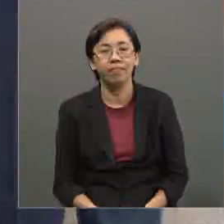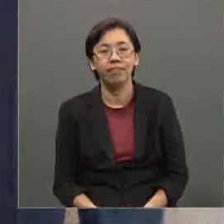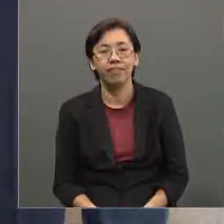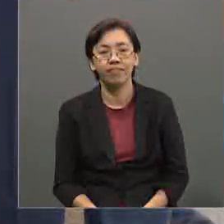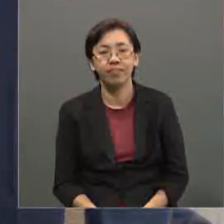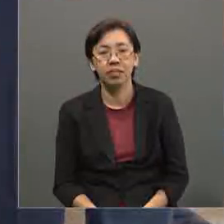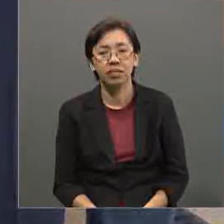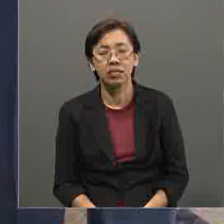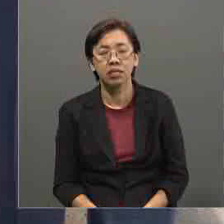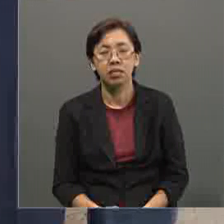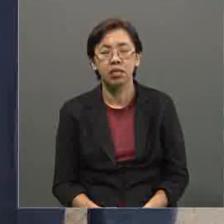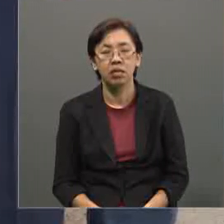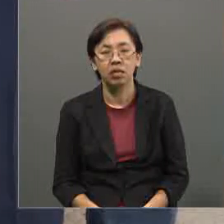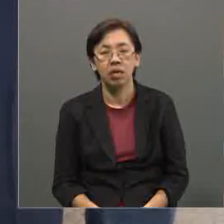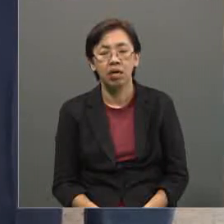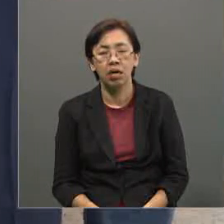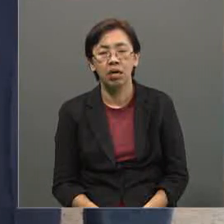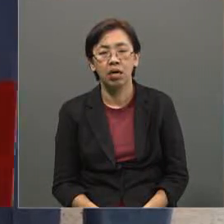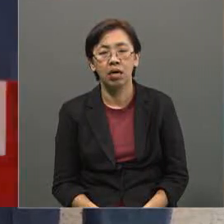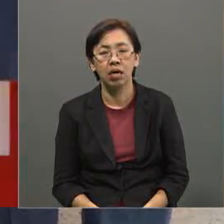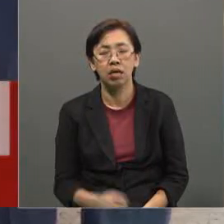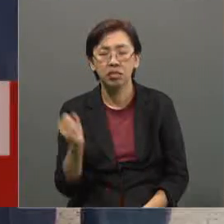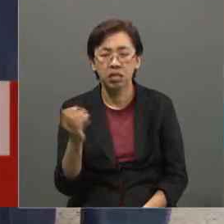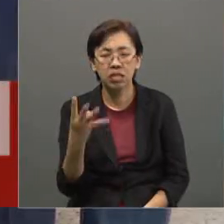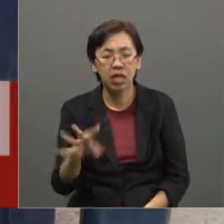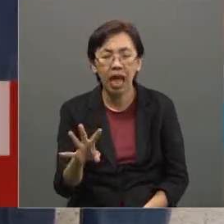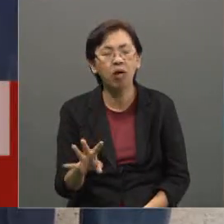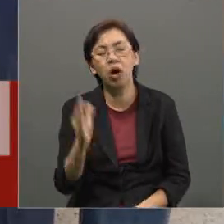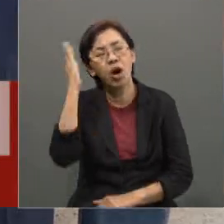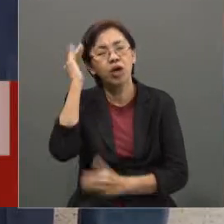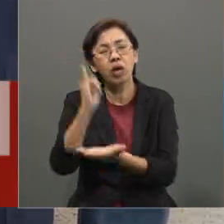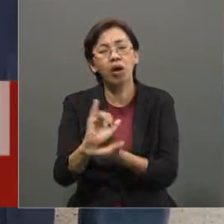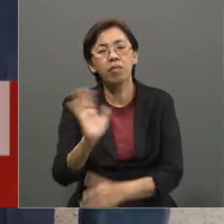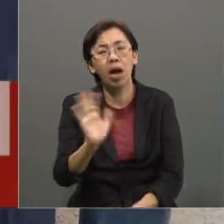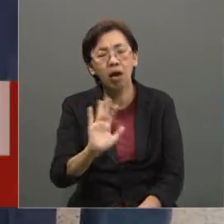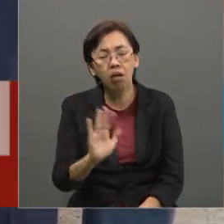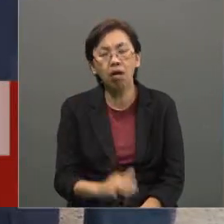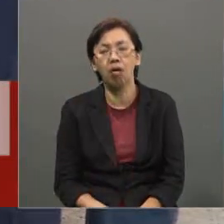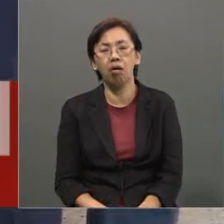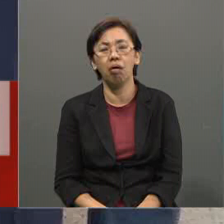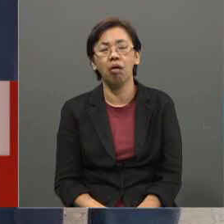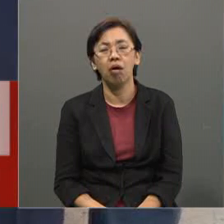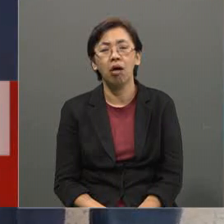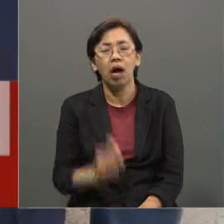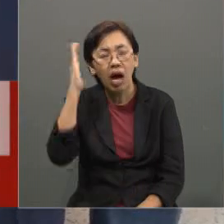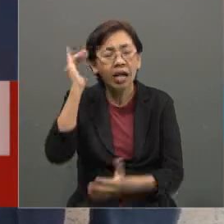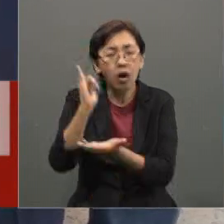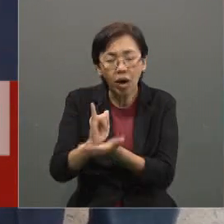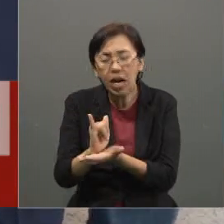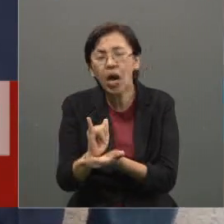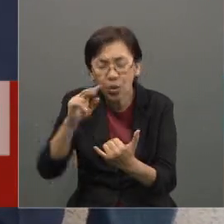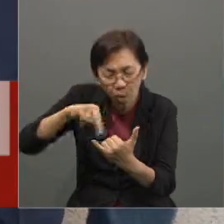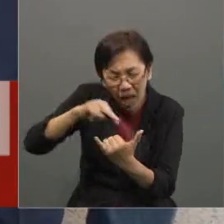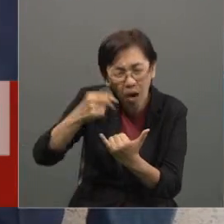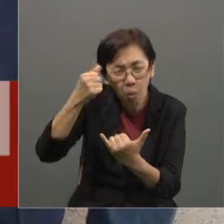แต่นี่เรามาแล้วตอน4หัวรุ่งตี4แต่ว่าเขาไม่ให้เรานอนดูอาการแทนที่ว่าจะแบบให้นอนดูอาการสักวัน